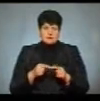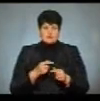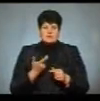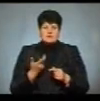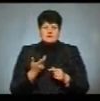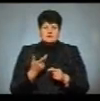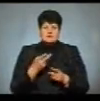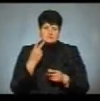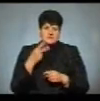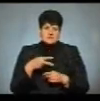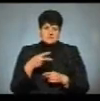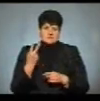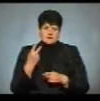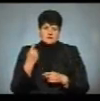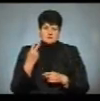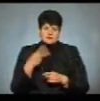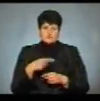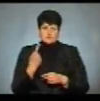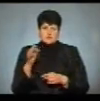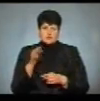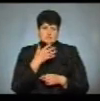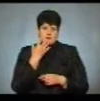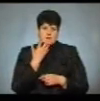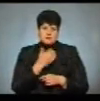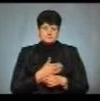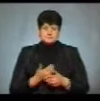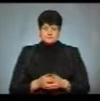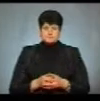у її палаті 21 градус тепла.